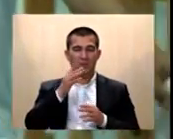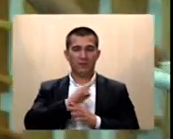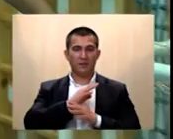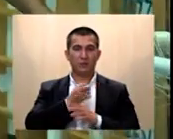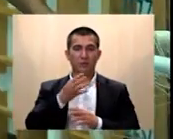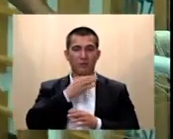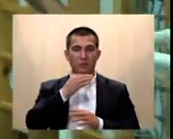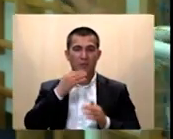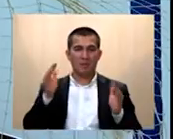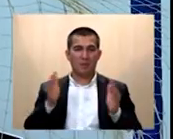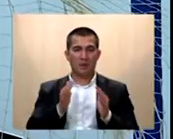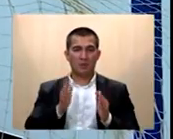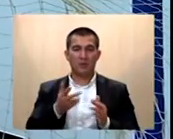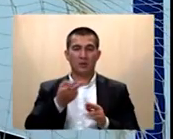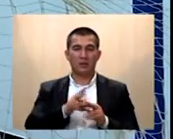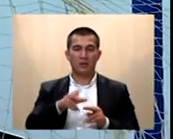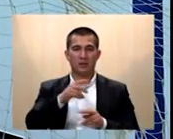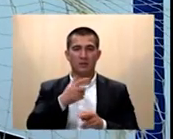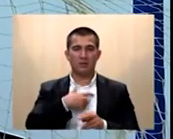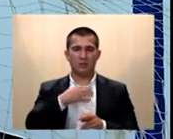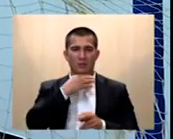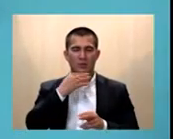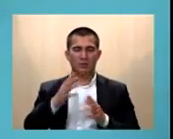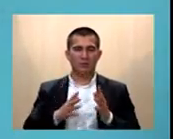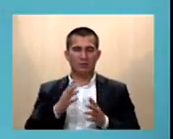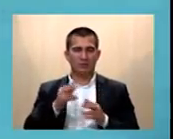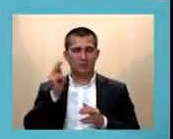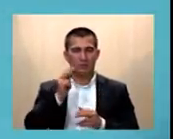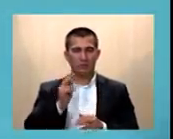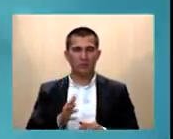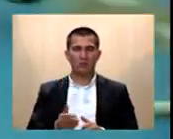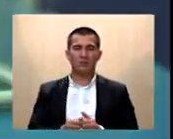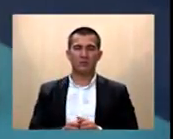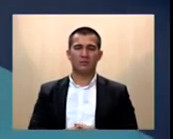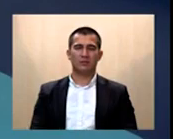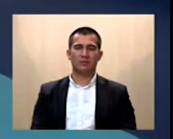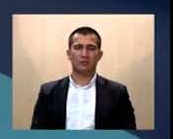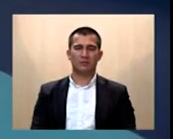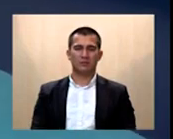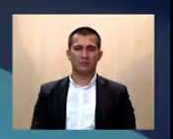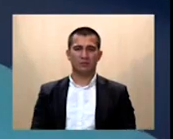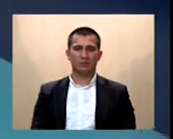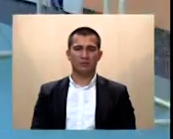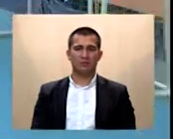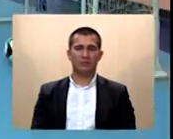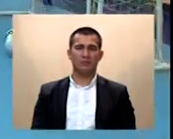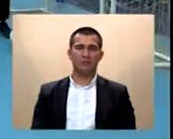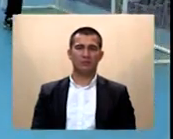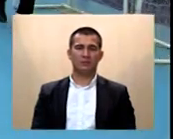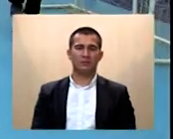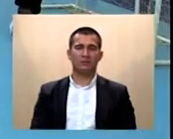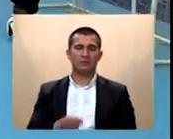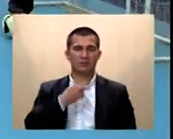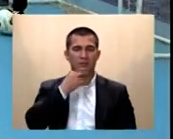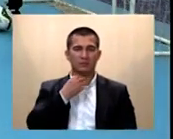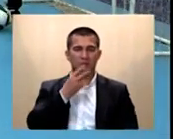yordam beradi. Aniqlikni oshirish uchun. Qani, marhamat. Keyin shu yerda yana bir narsaga